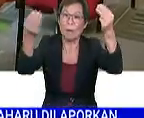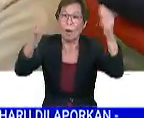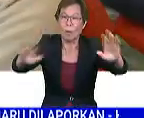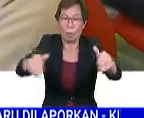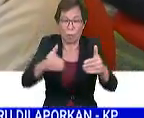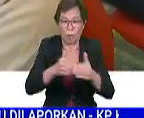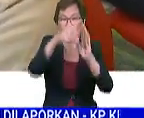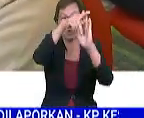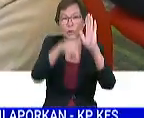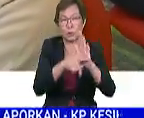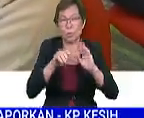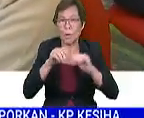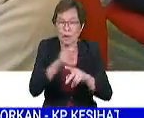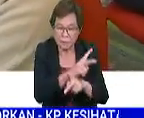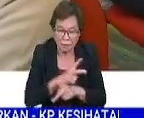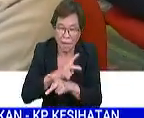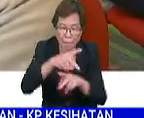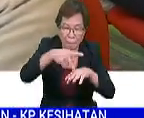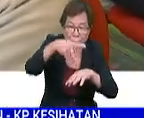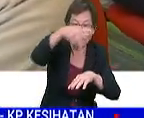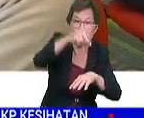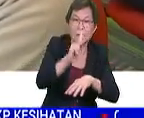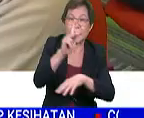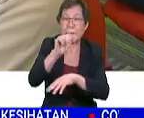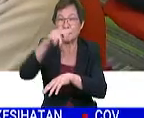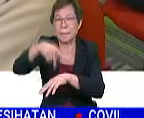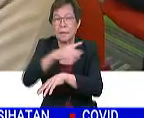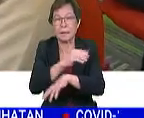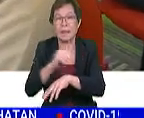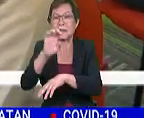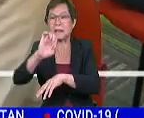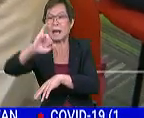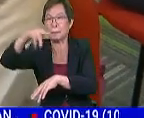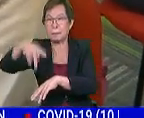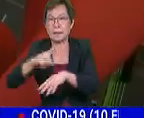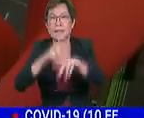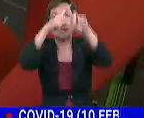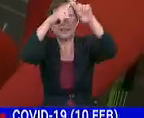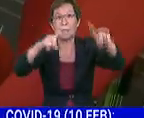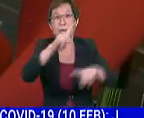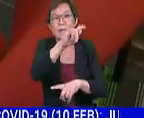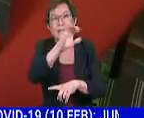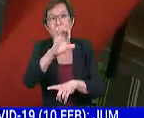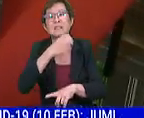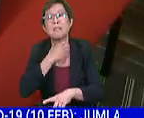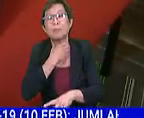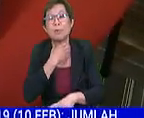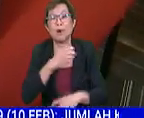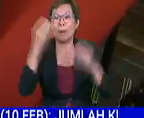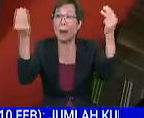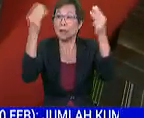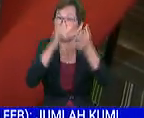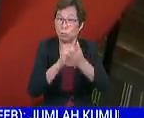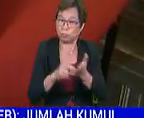penutupan kursus asuhan Permata kap dan pendidikan awal kanak-kanak di dewan Tic Ipoh pada Majlis itu turut